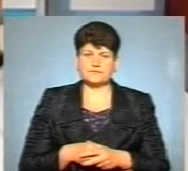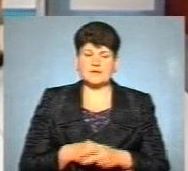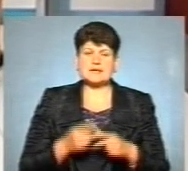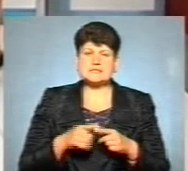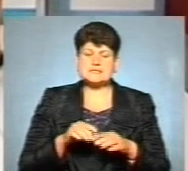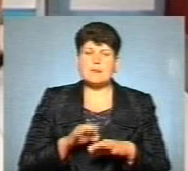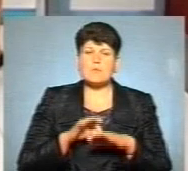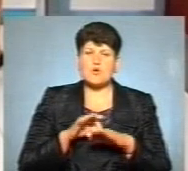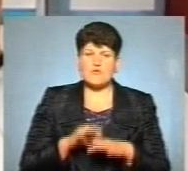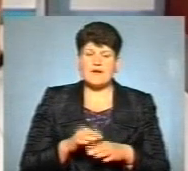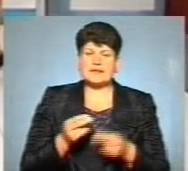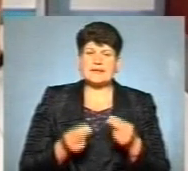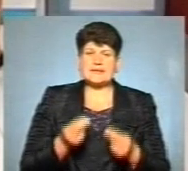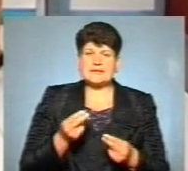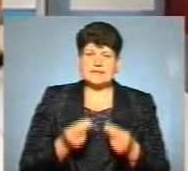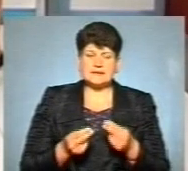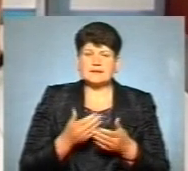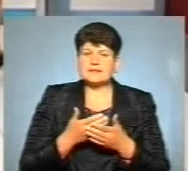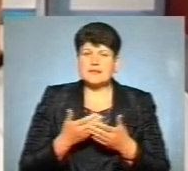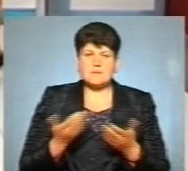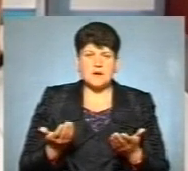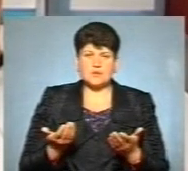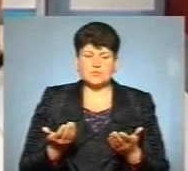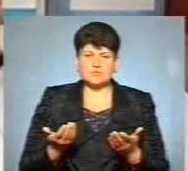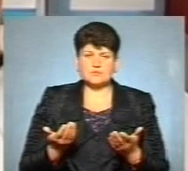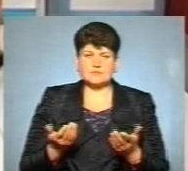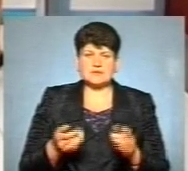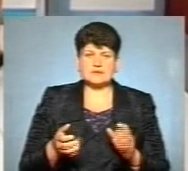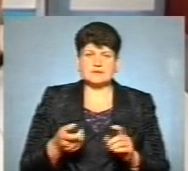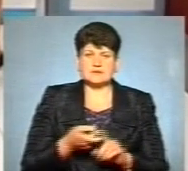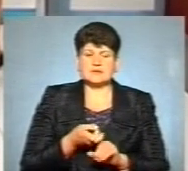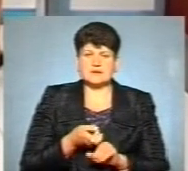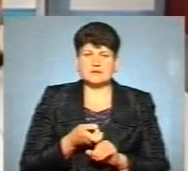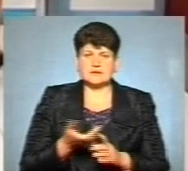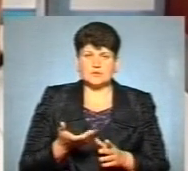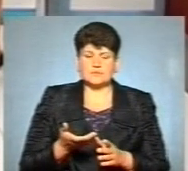проведення ігор, які не мають тактильного